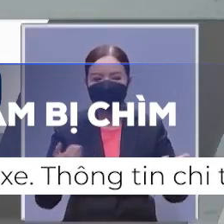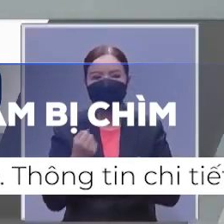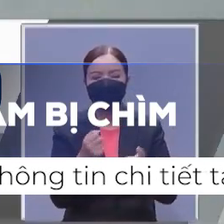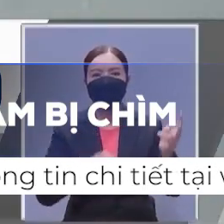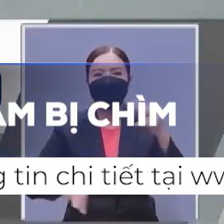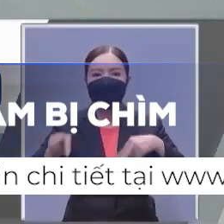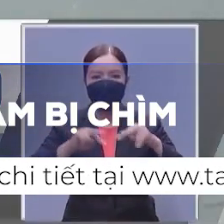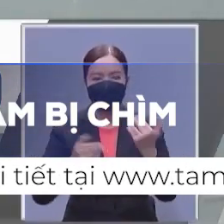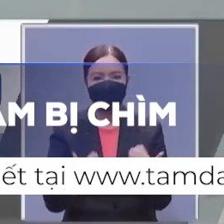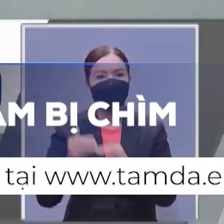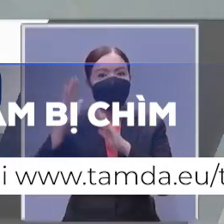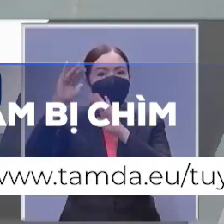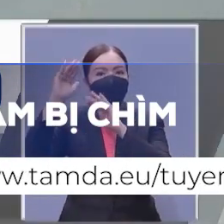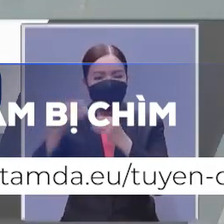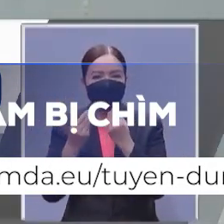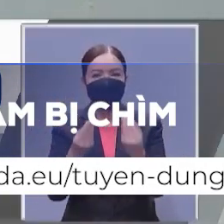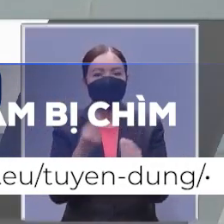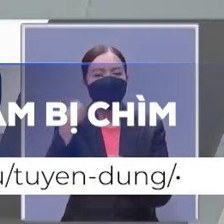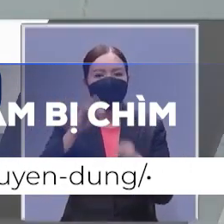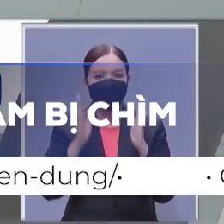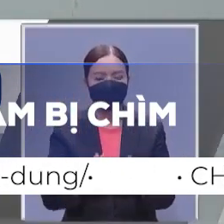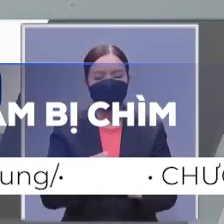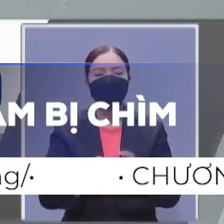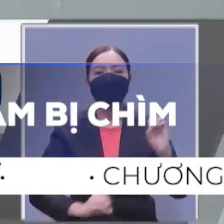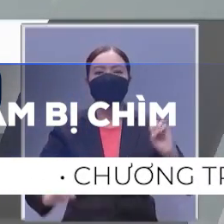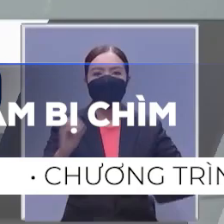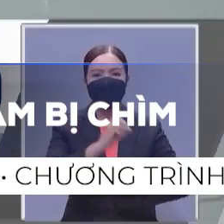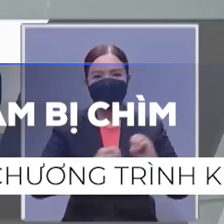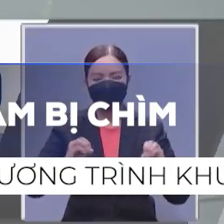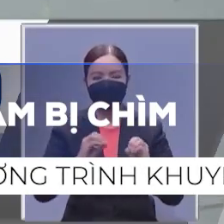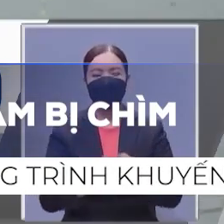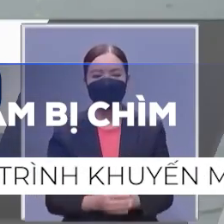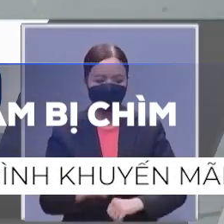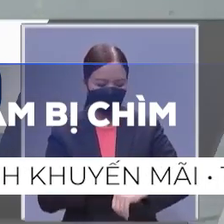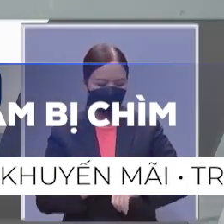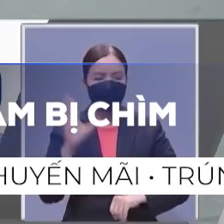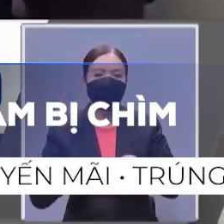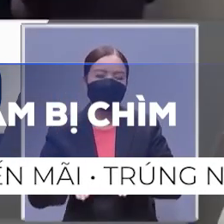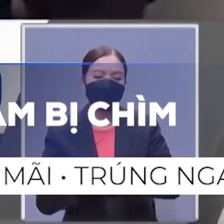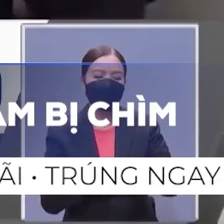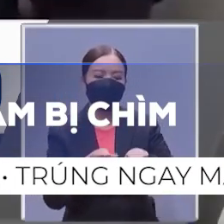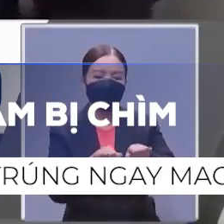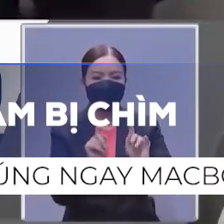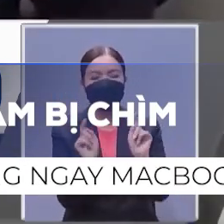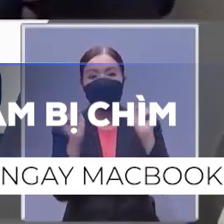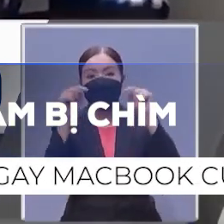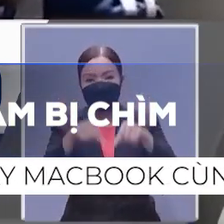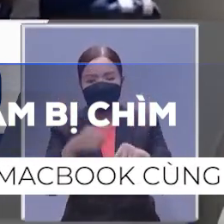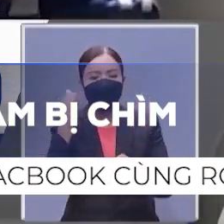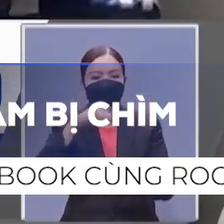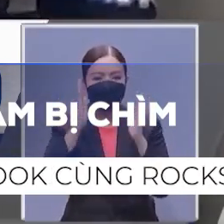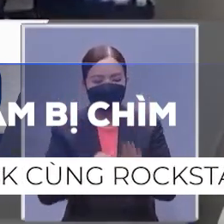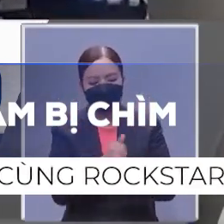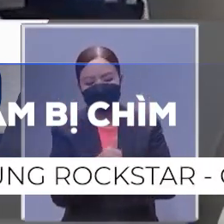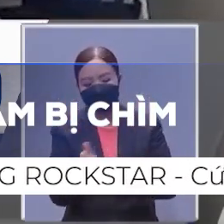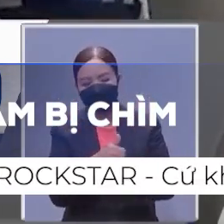khai 2 tàu hộ vệ, 1 tàu đổ bộ cùng trực thăng và máy bay tuần thám tiến hành nỗ lực tìm kiếm cứu nạn. Một thủy thủ được tìm thấy tối 19